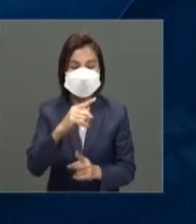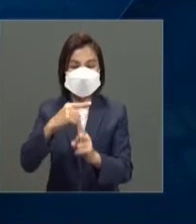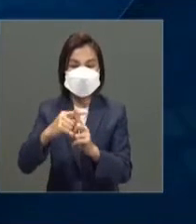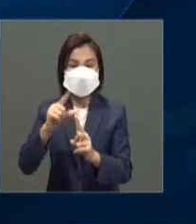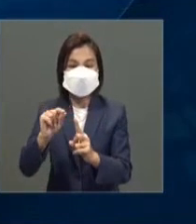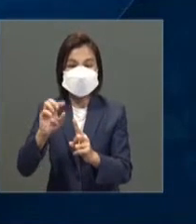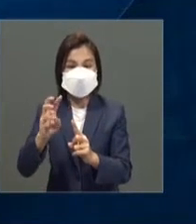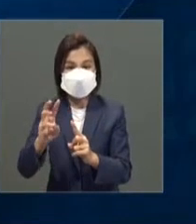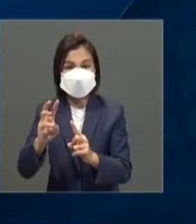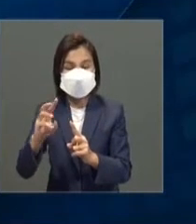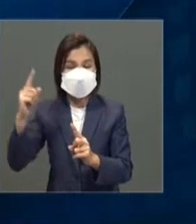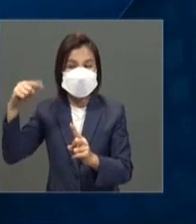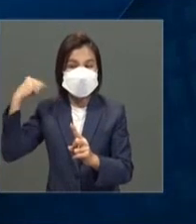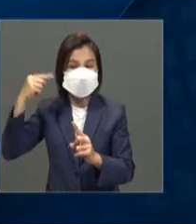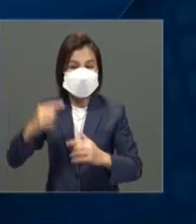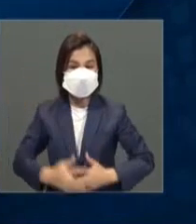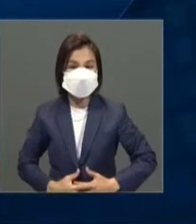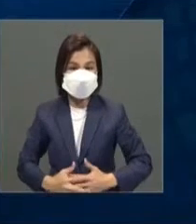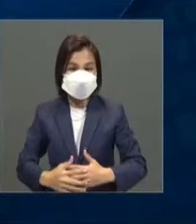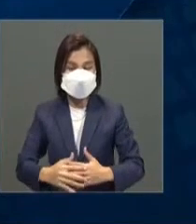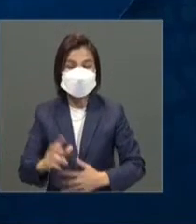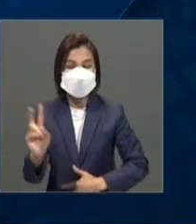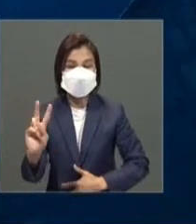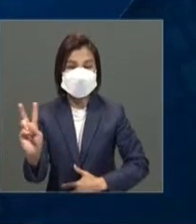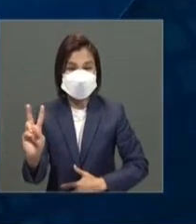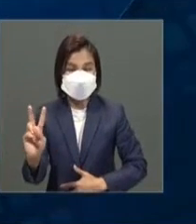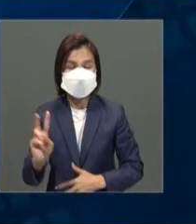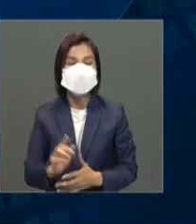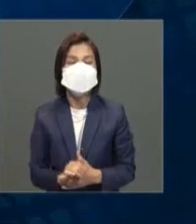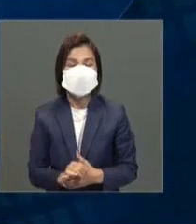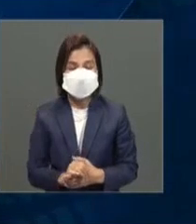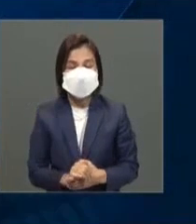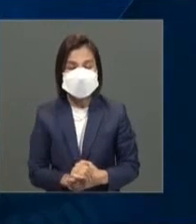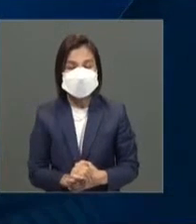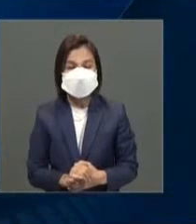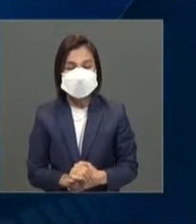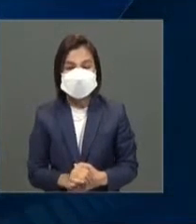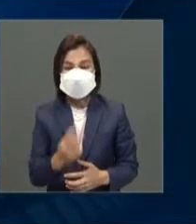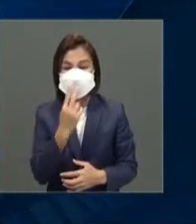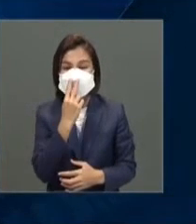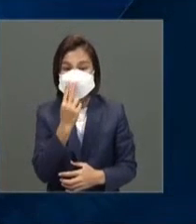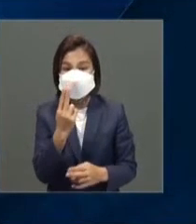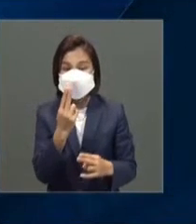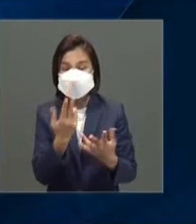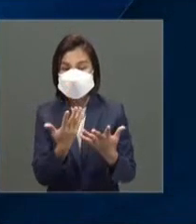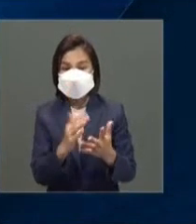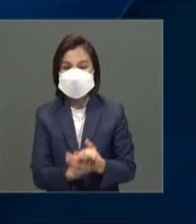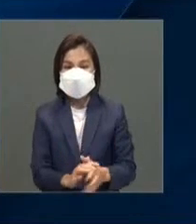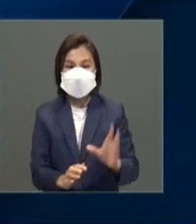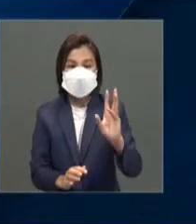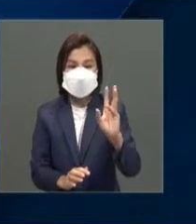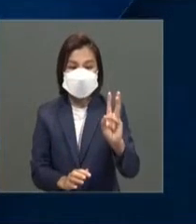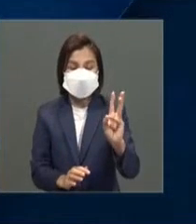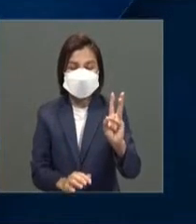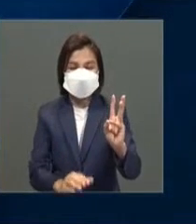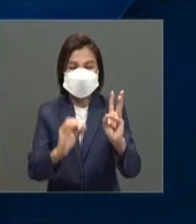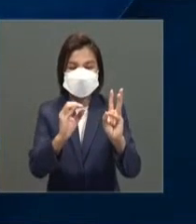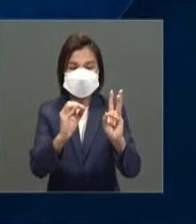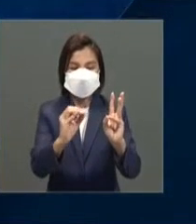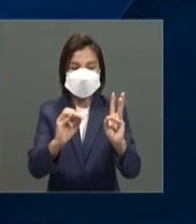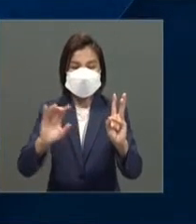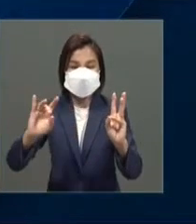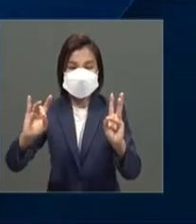วก็มีหญิงตั้งครรภ์อีก2ราย 1% เพราะฉะนั้นที่เราเรียกย่อๆว่า608นะครับโร